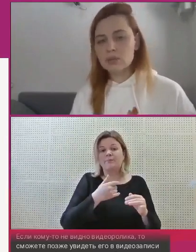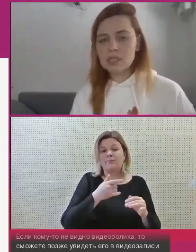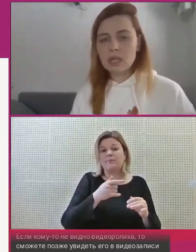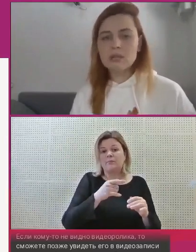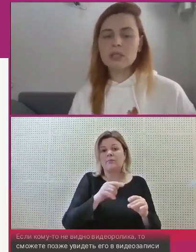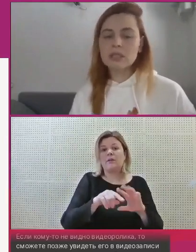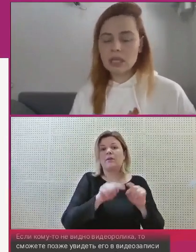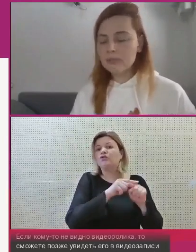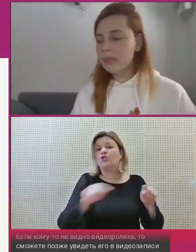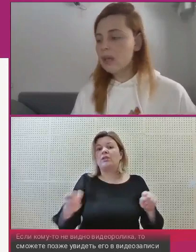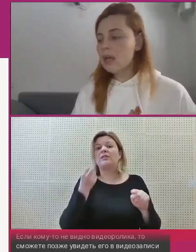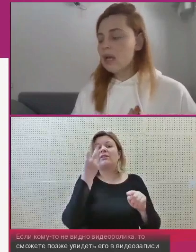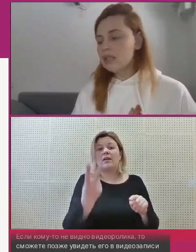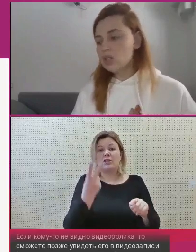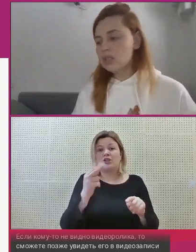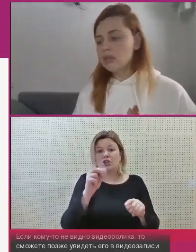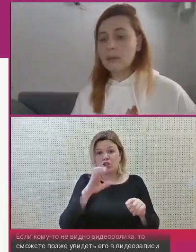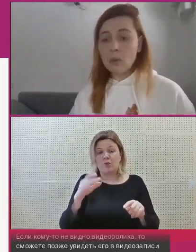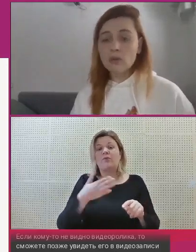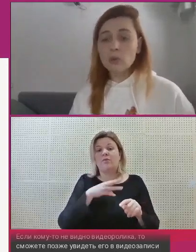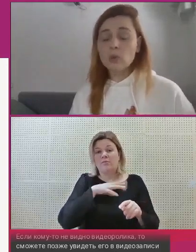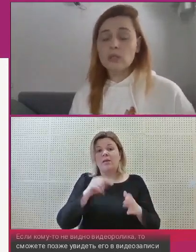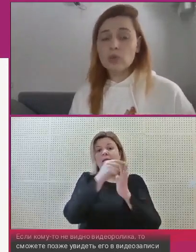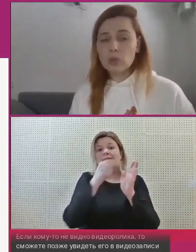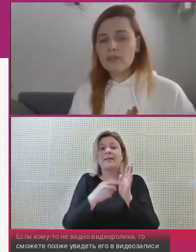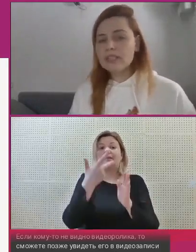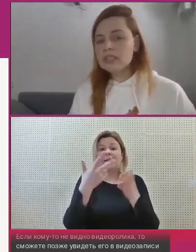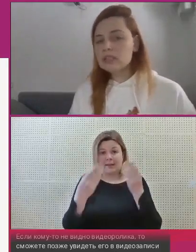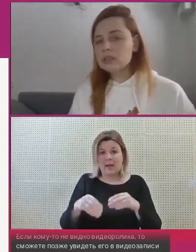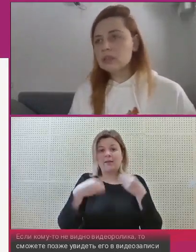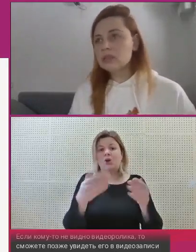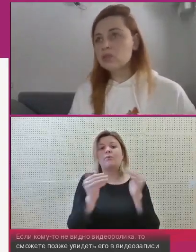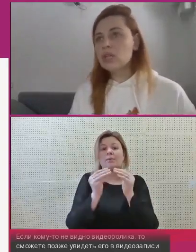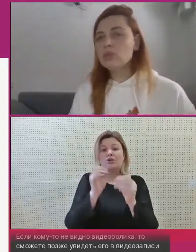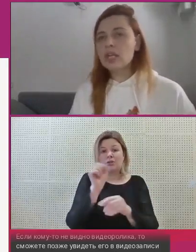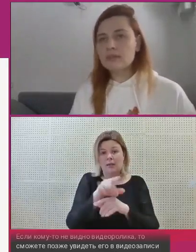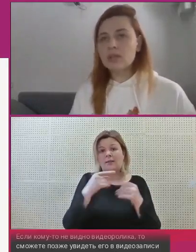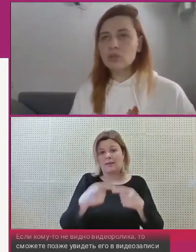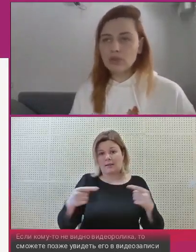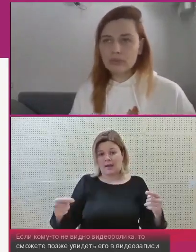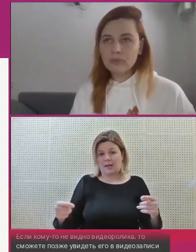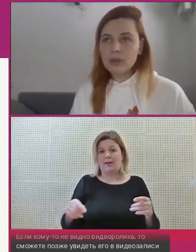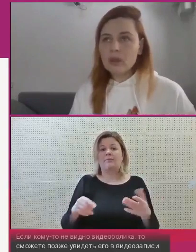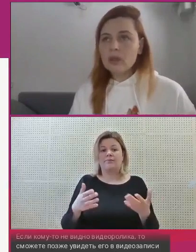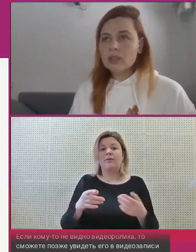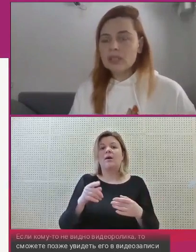с домашним заданием и так далее. Значит, по поводу того, что проводить нужно обучать